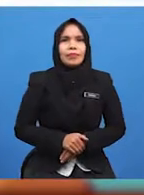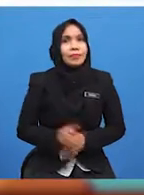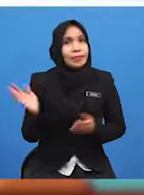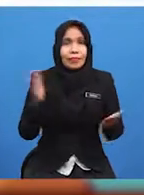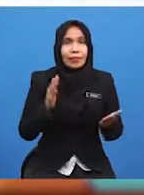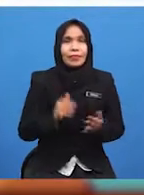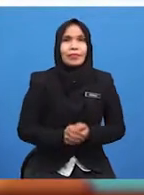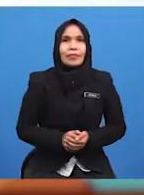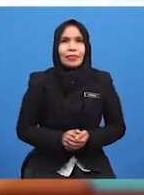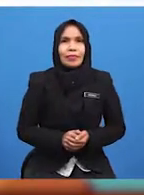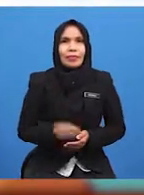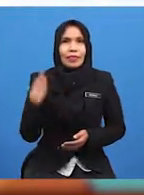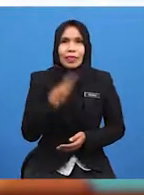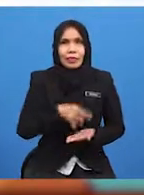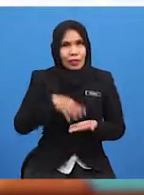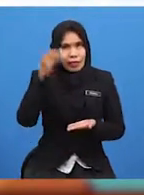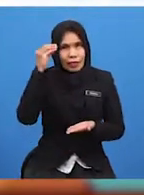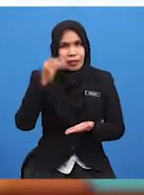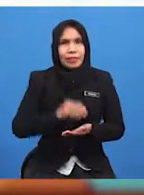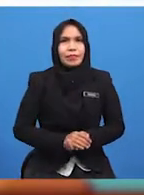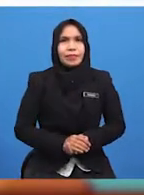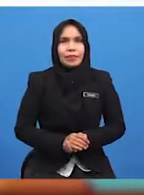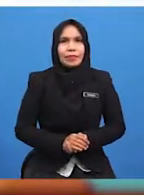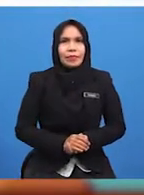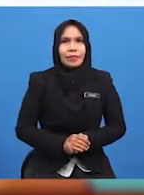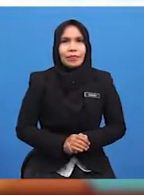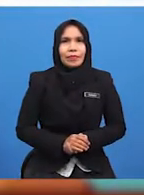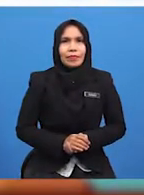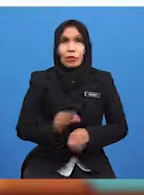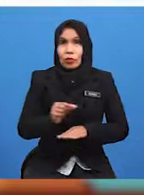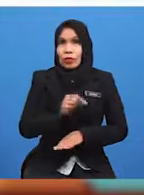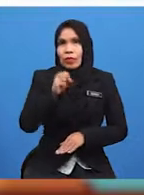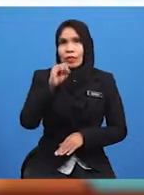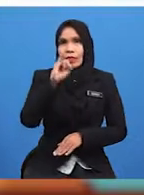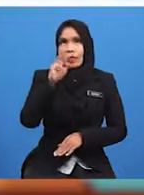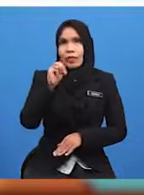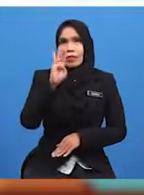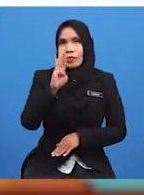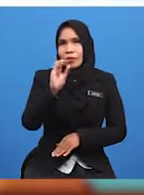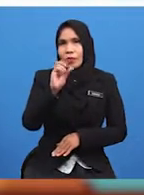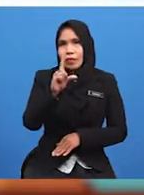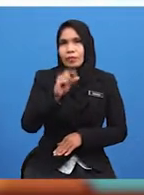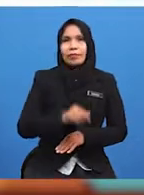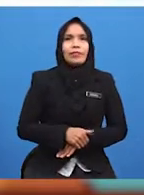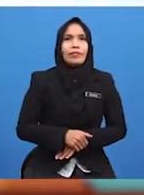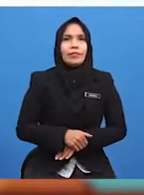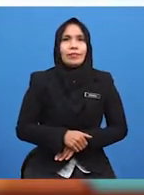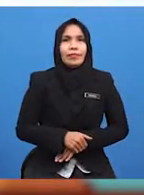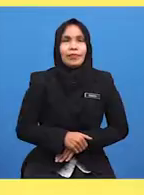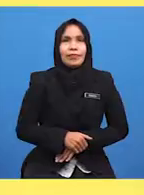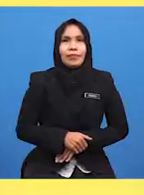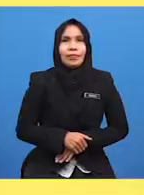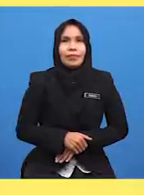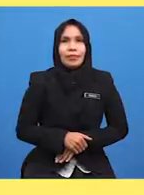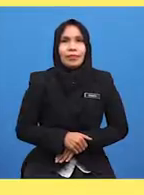Jobs kita belajar mengingat menggunakan simbol-simbol perhatikan simbol-simbol yang terdapat dalam paparan